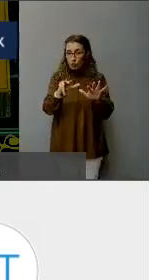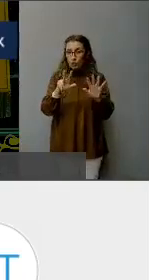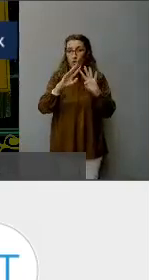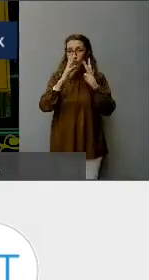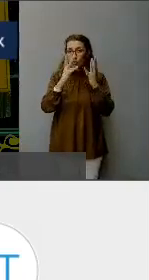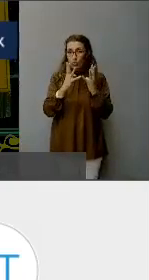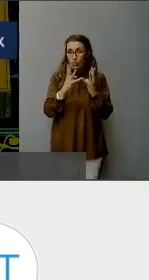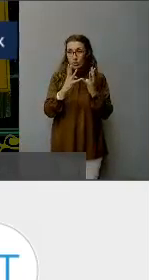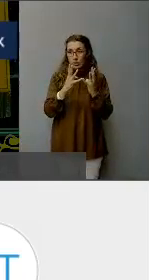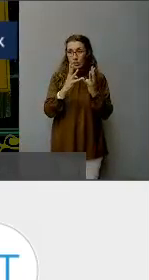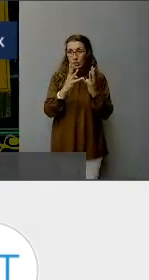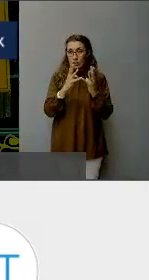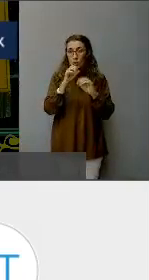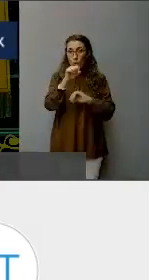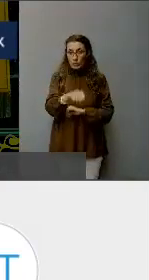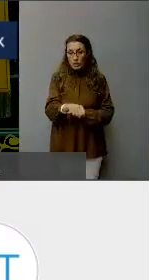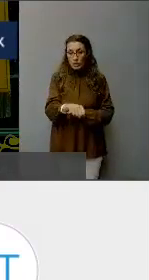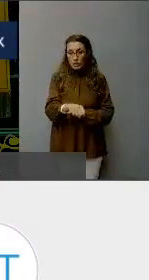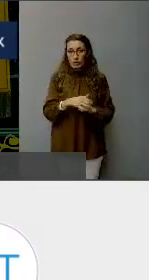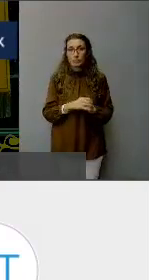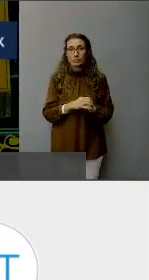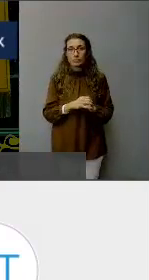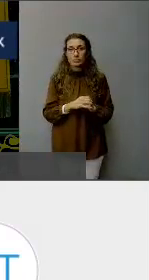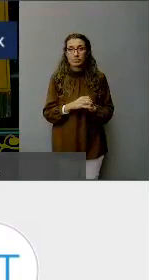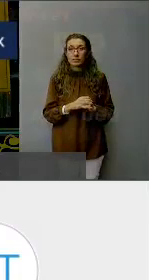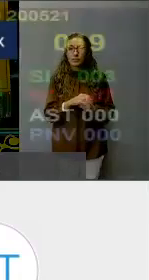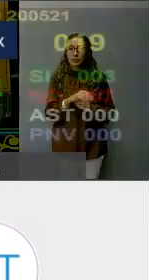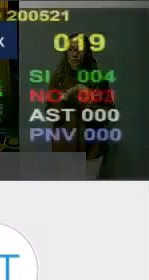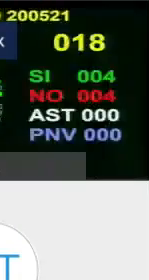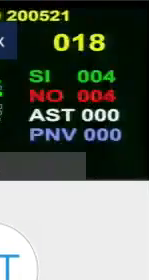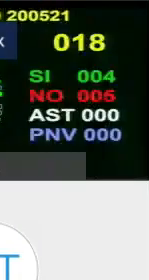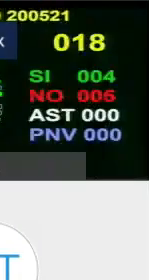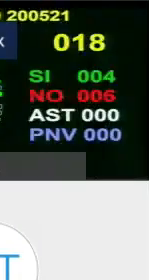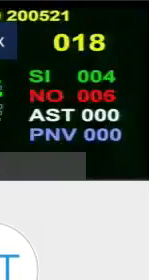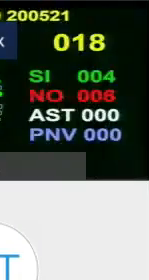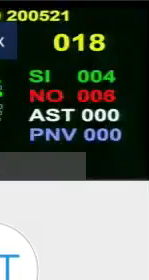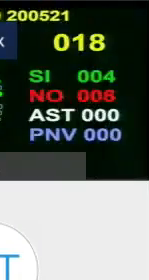della giunta è contrario si vota